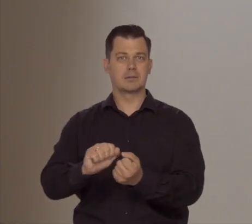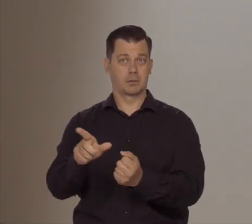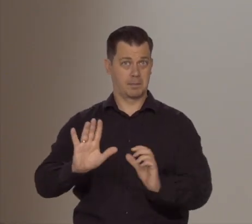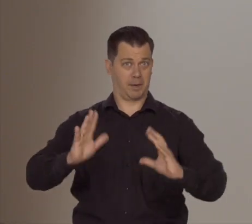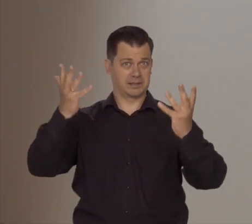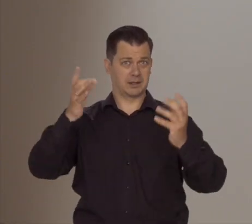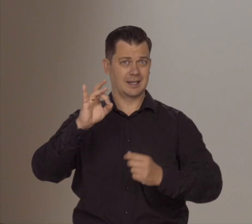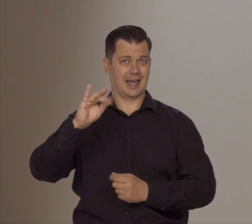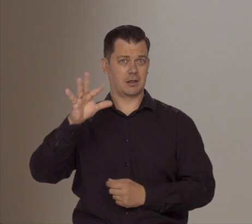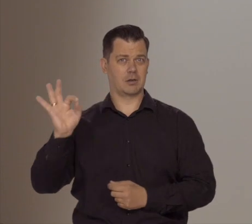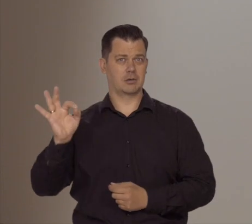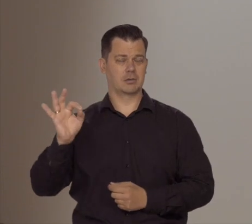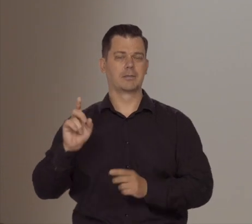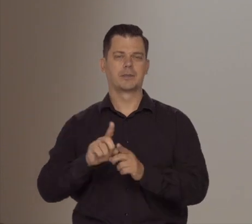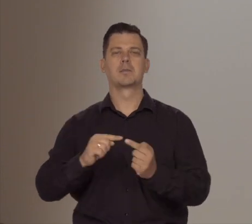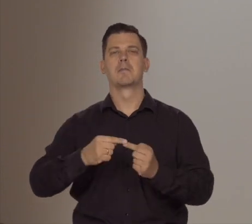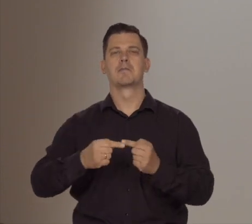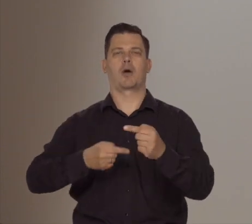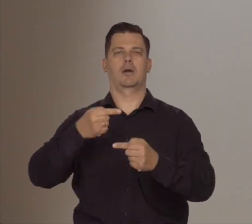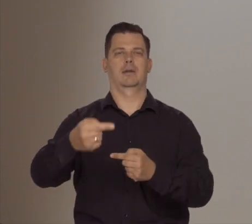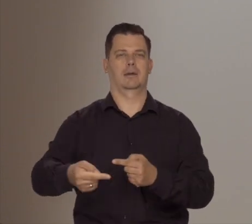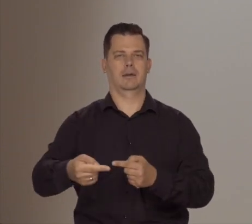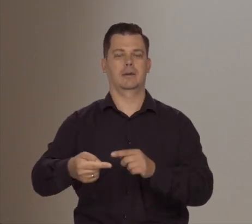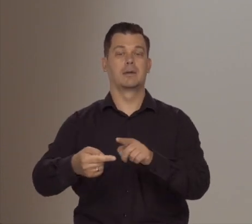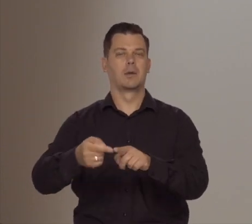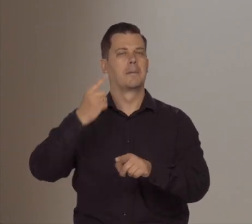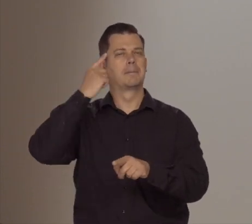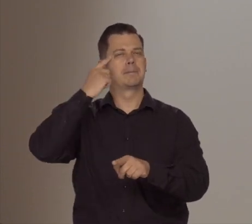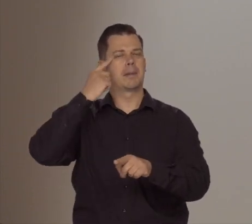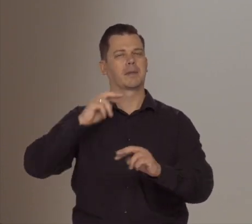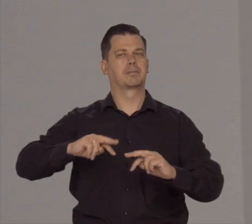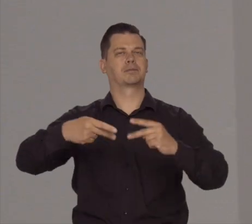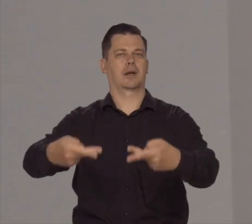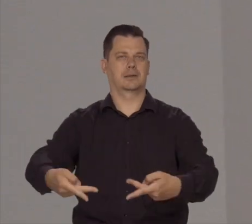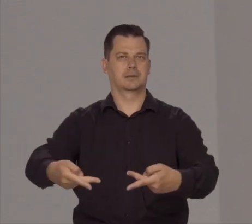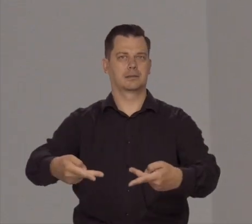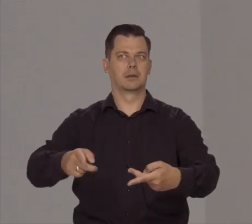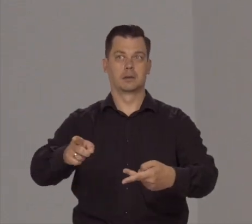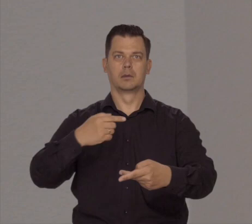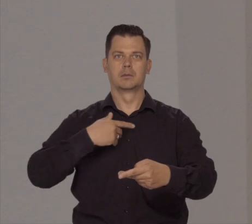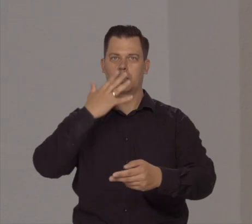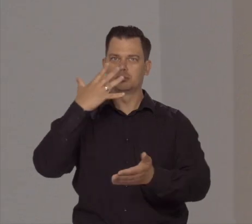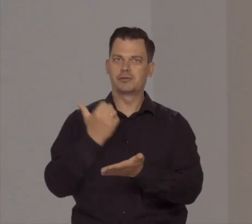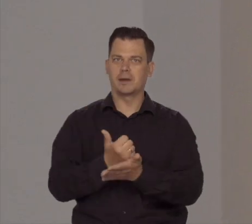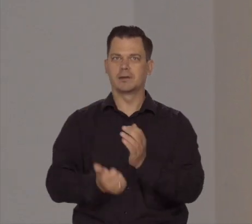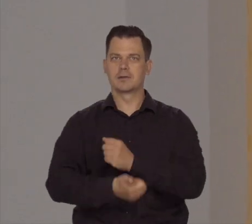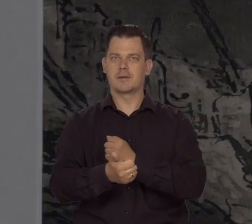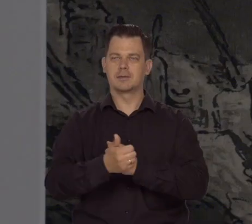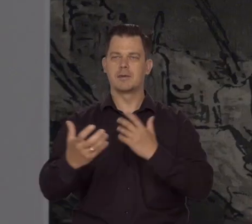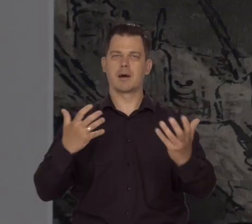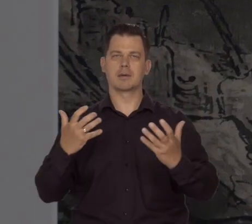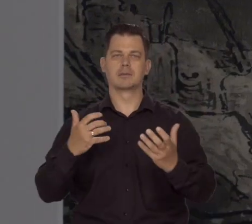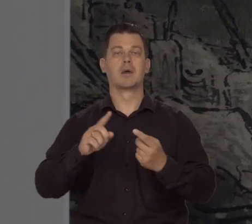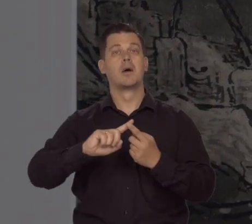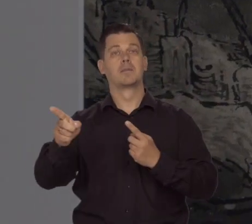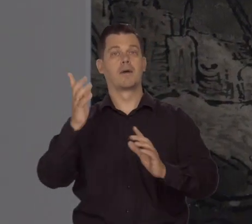tylko do powstańców, lecz także do pierwszego pokolenia tych, którzy ich upamiętniali. Od unikalnych świadectw artystycznych oraz